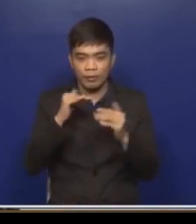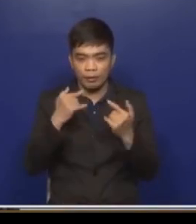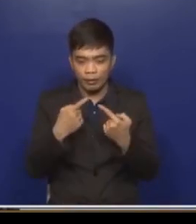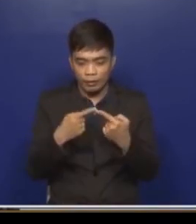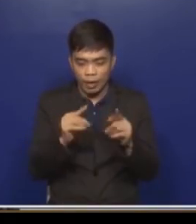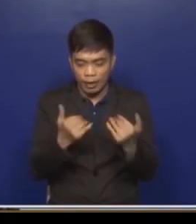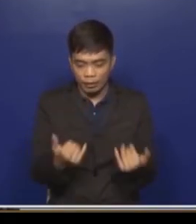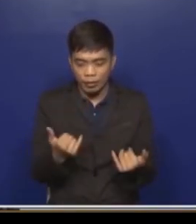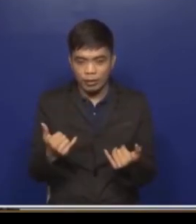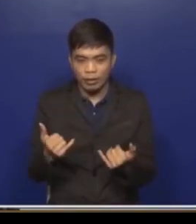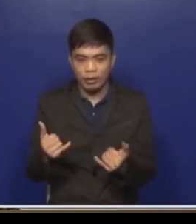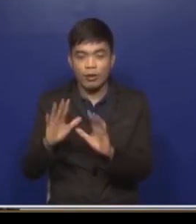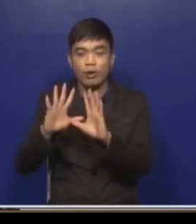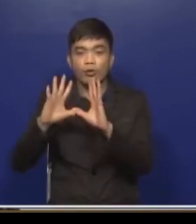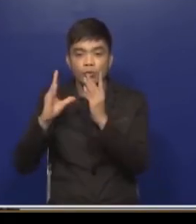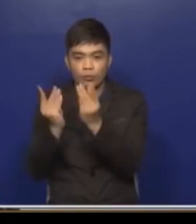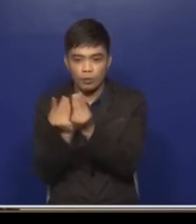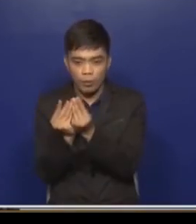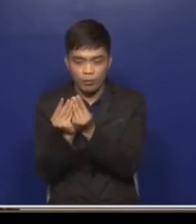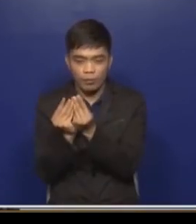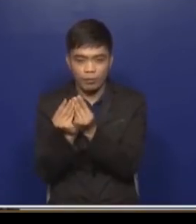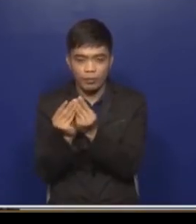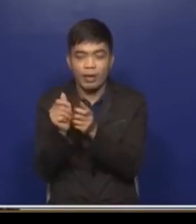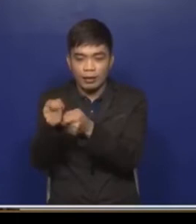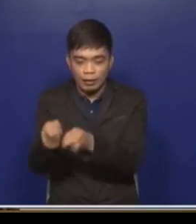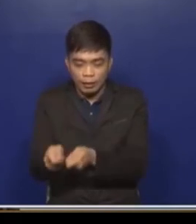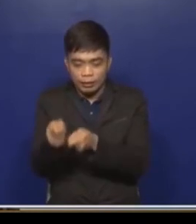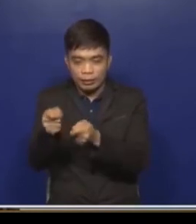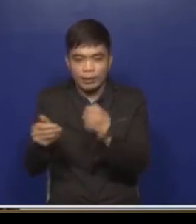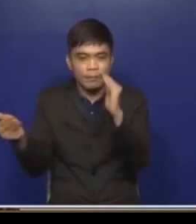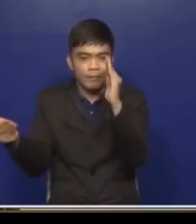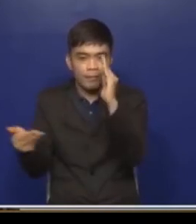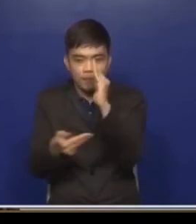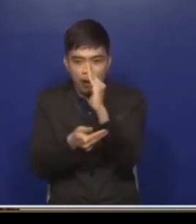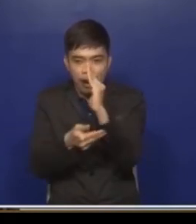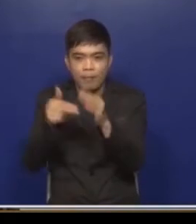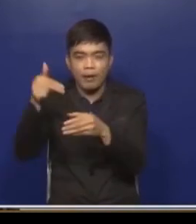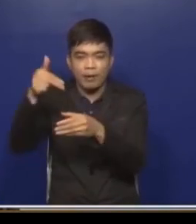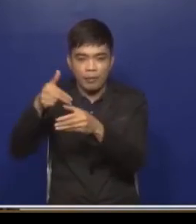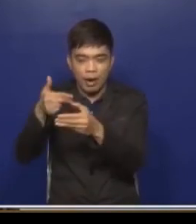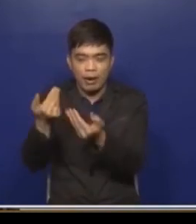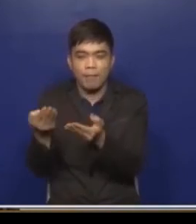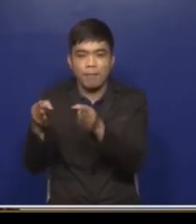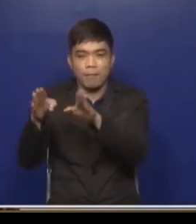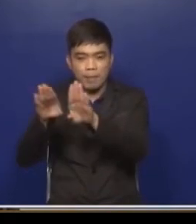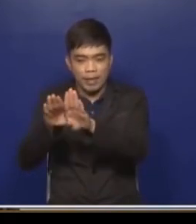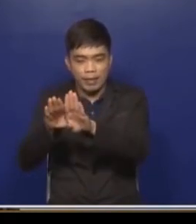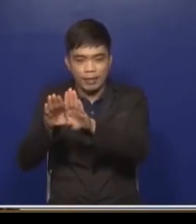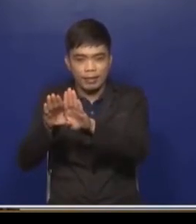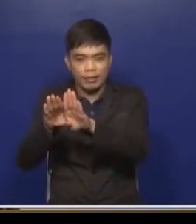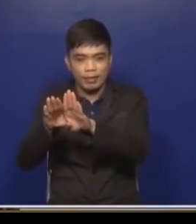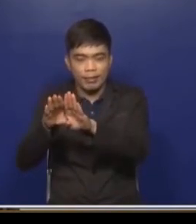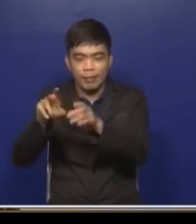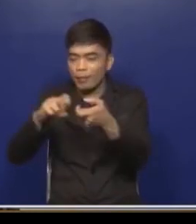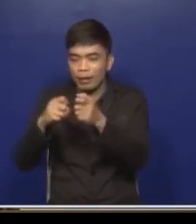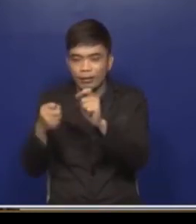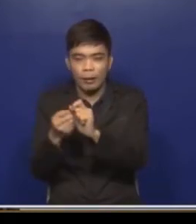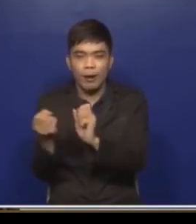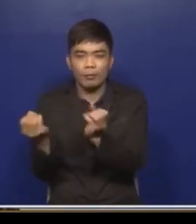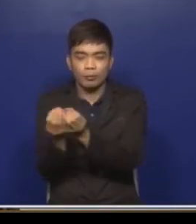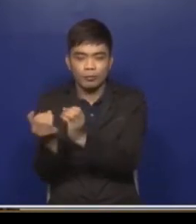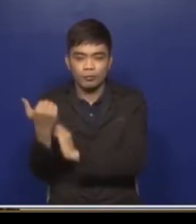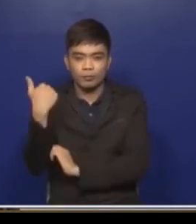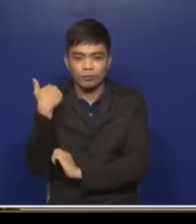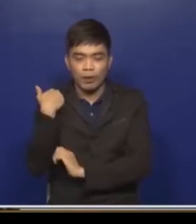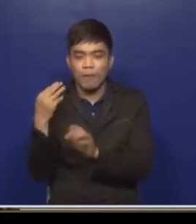ชุนุมเกษฎกรปามน้มนจัหวดกระบี ประสบปัญหาต้ปิดกิจการลงปิดกิ